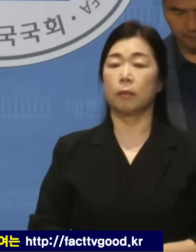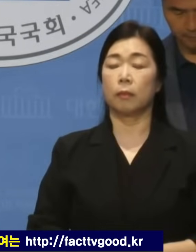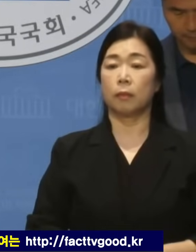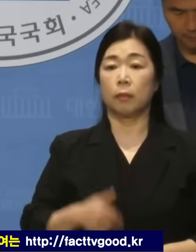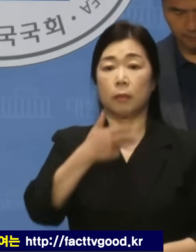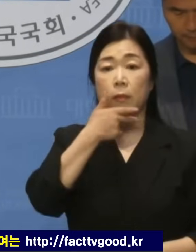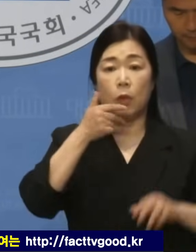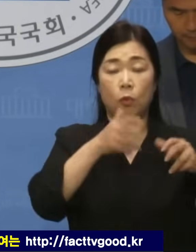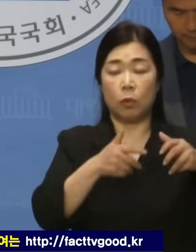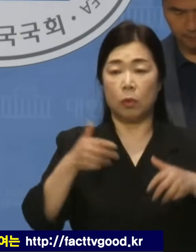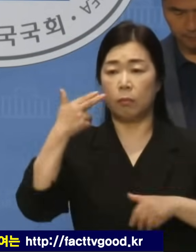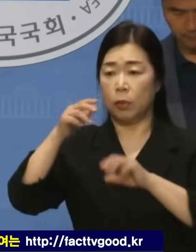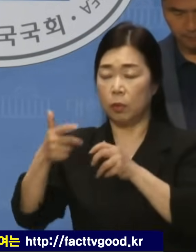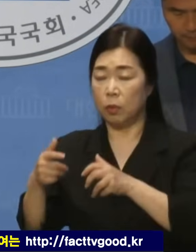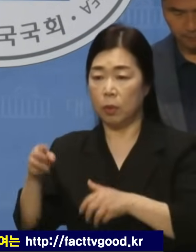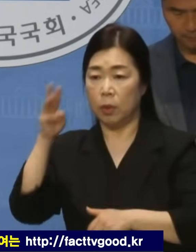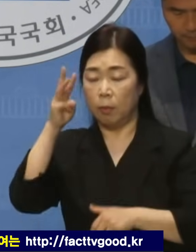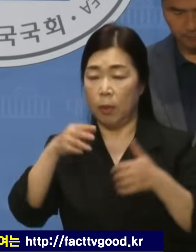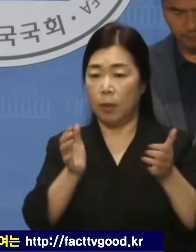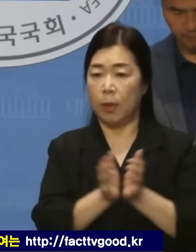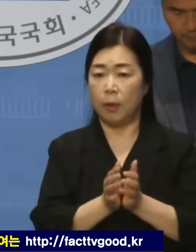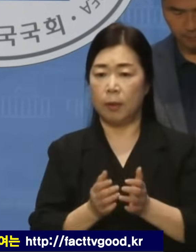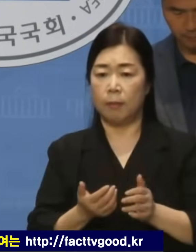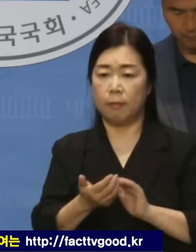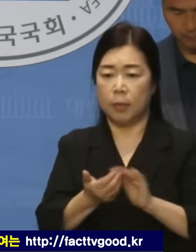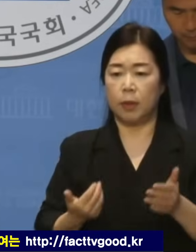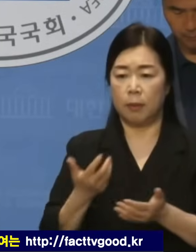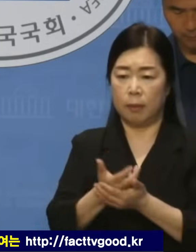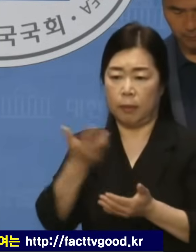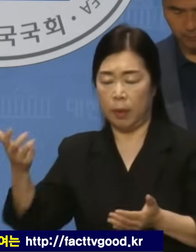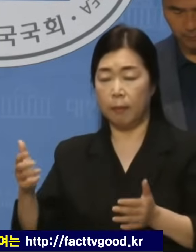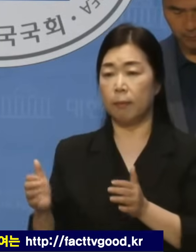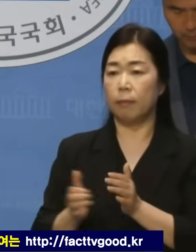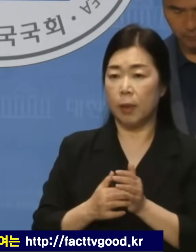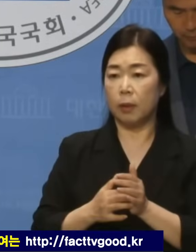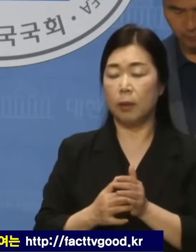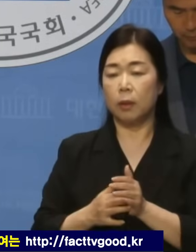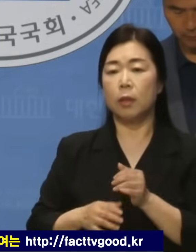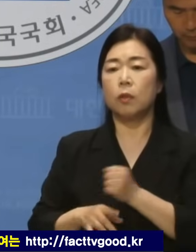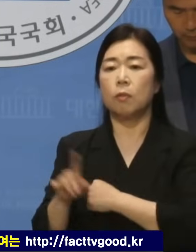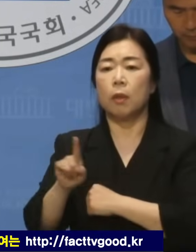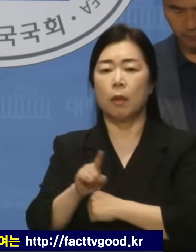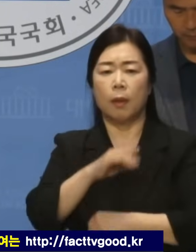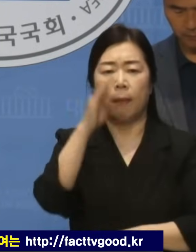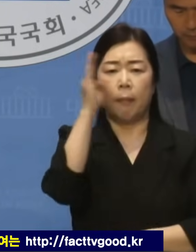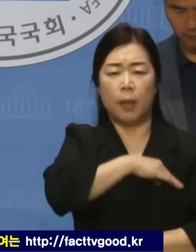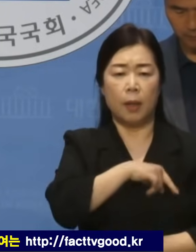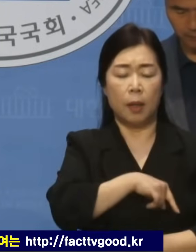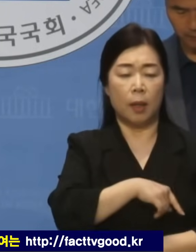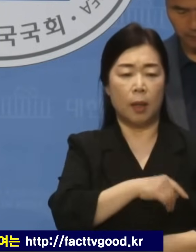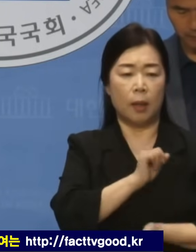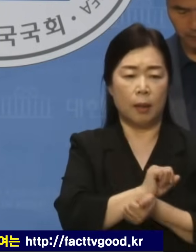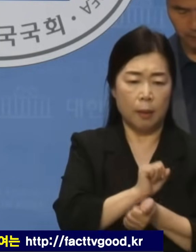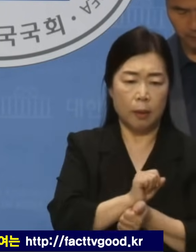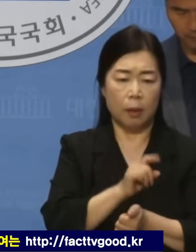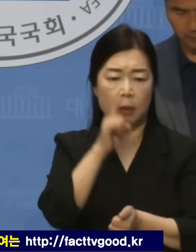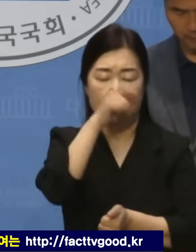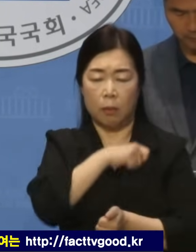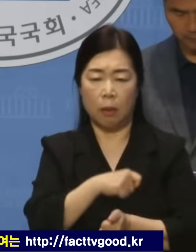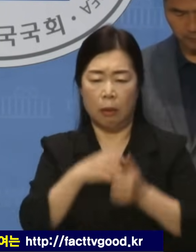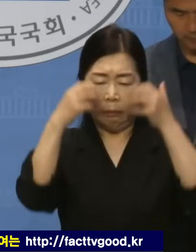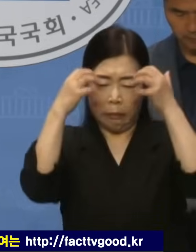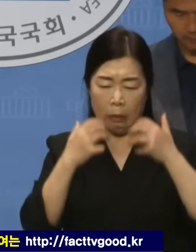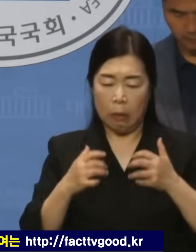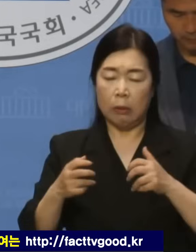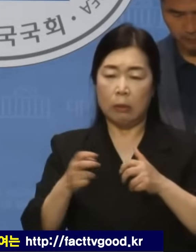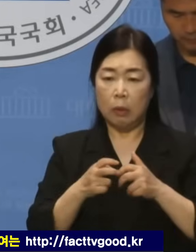영국, 미국 젠버리단의 조기 태용한 사유는 열악한 위생, 음식, 폭염 대책, 의료